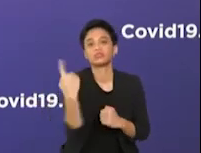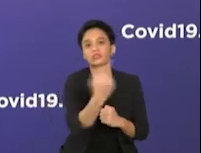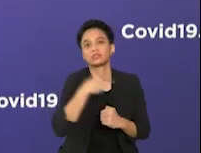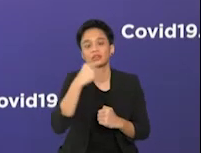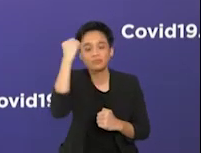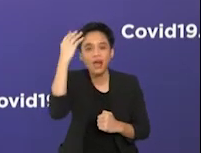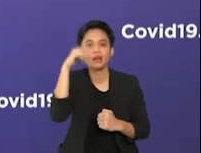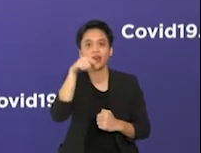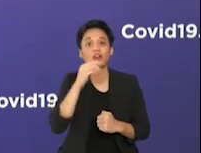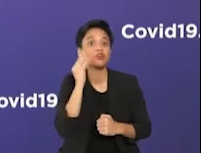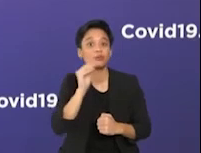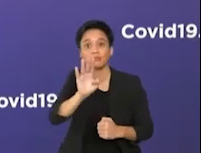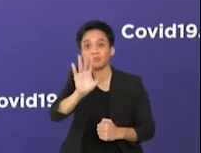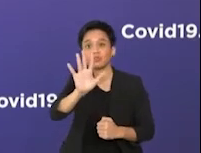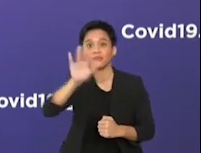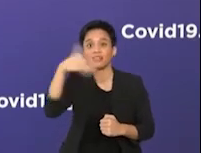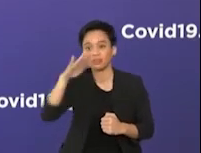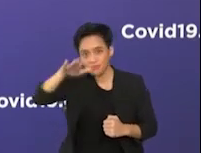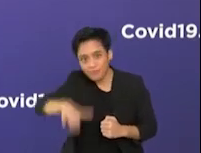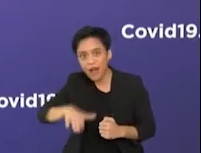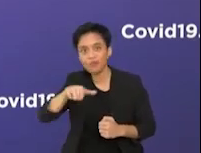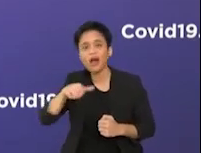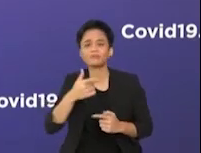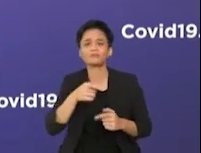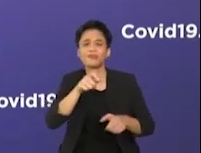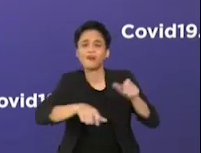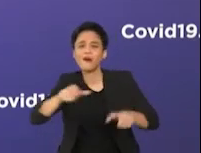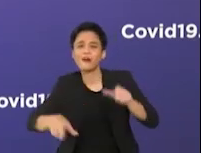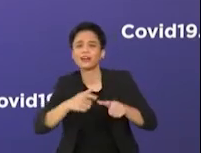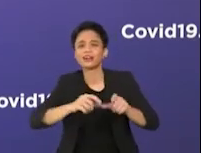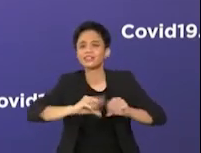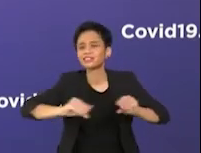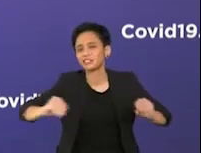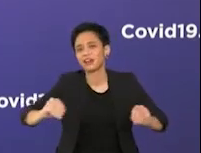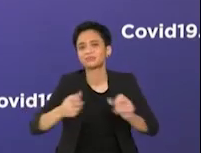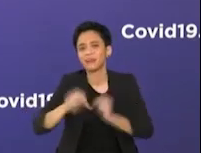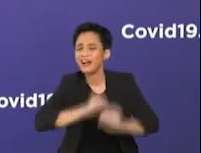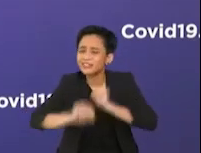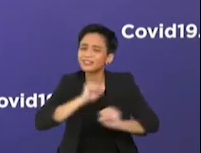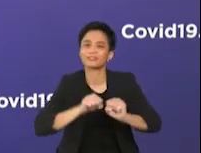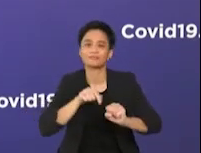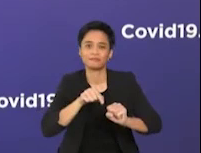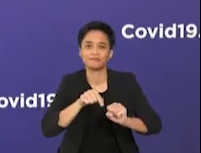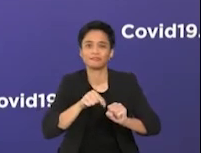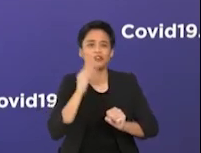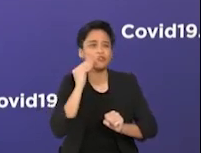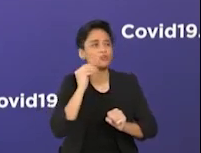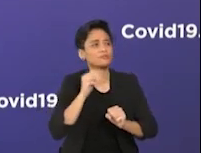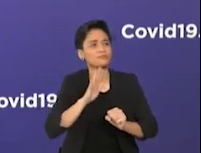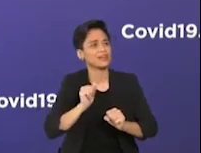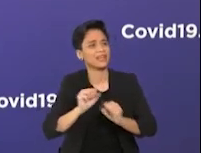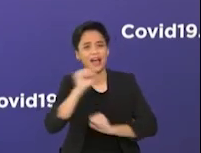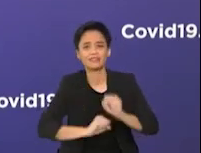kepada kelompok 45 kebawah dan sebagainya adalah tenaga-tenaga produktif yang kemudian